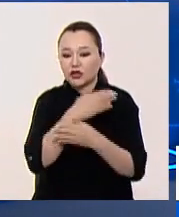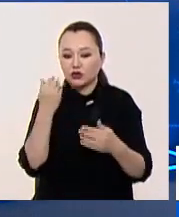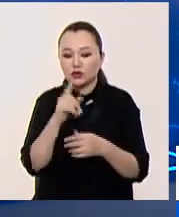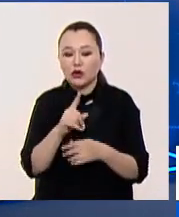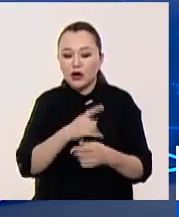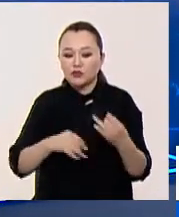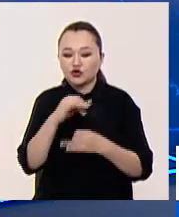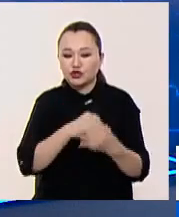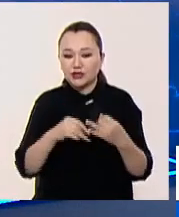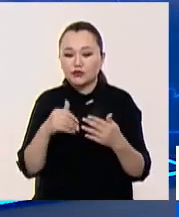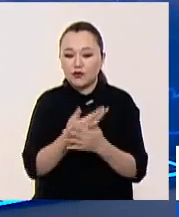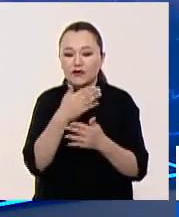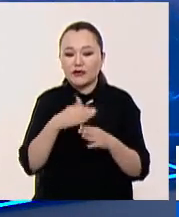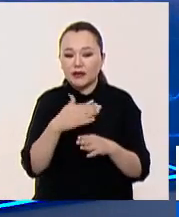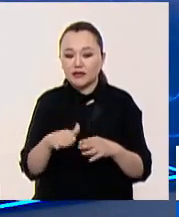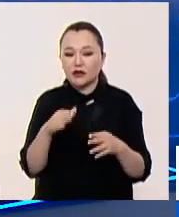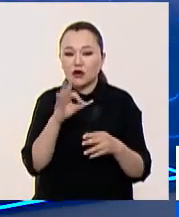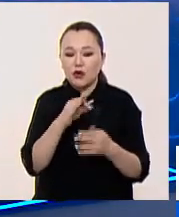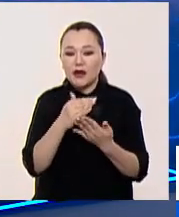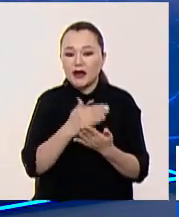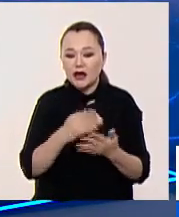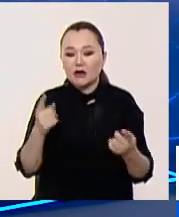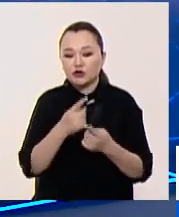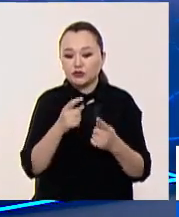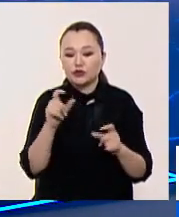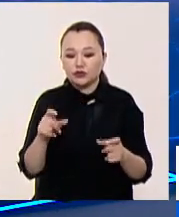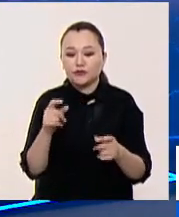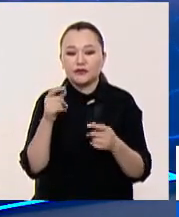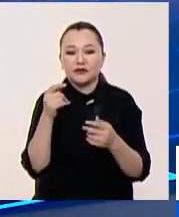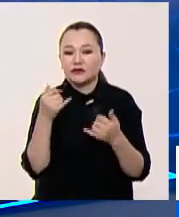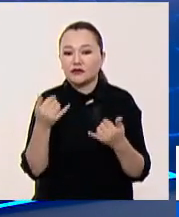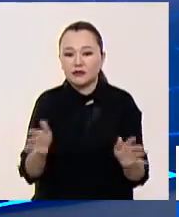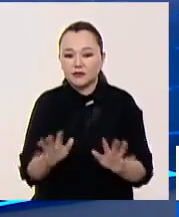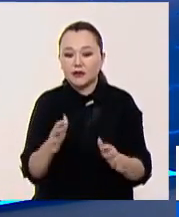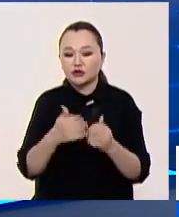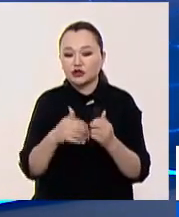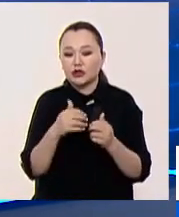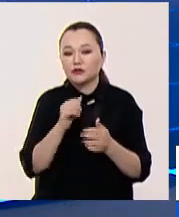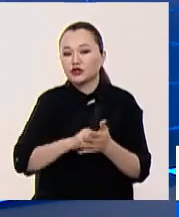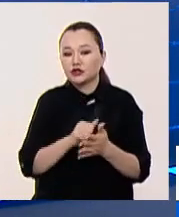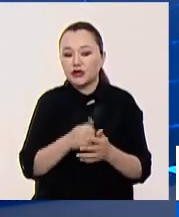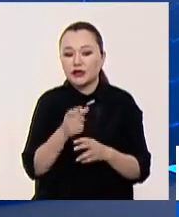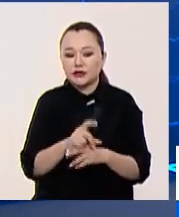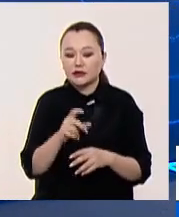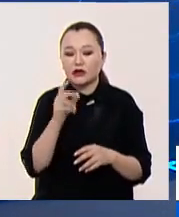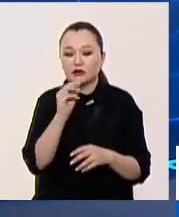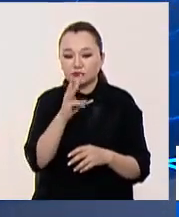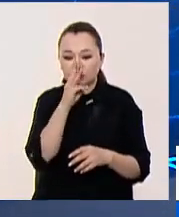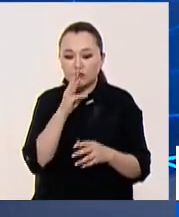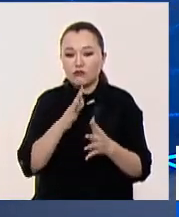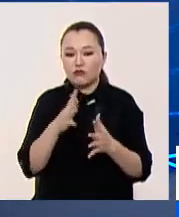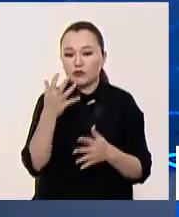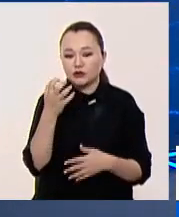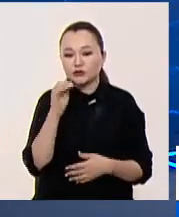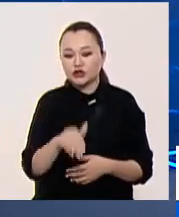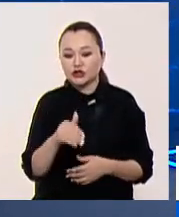қызу талқыланып жатқан жаңа ипотекалық жоба қарапайым азаматтарға арналмаған секілді. Себебі сарапшылар бұл бағдарламаға жалақысы кем дегенде